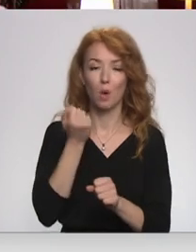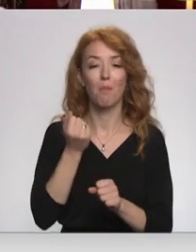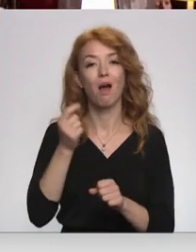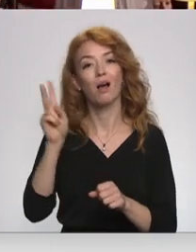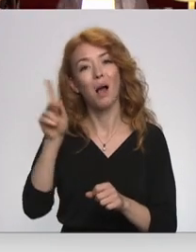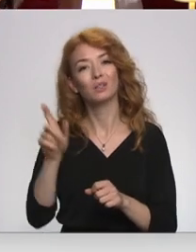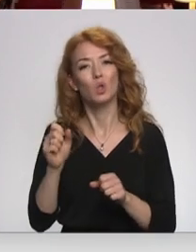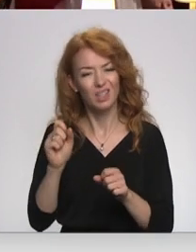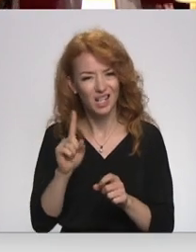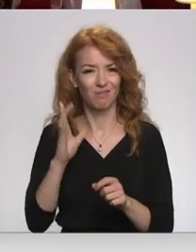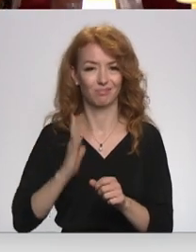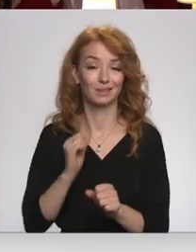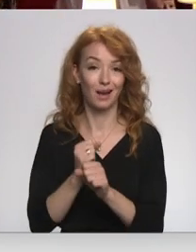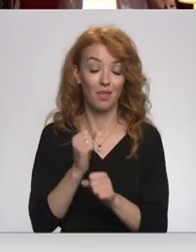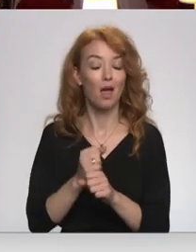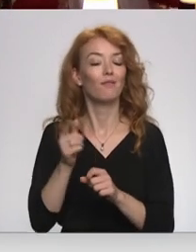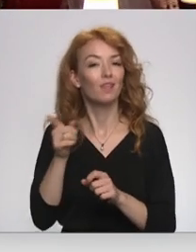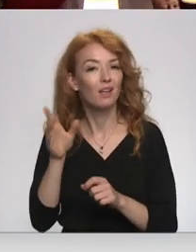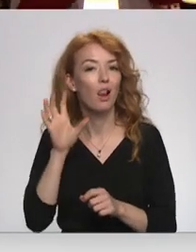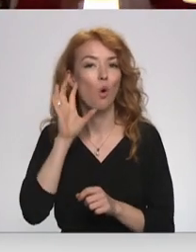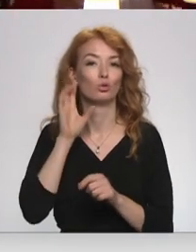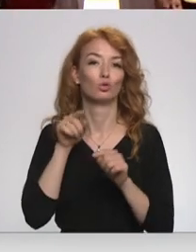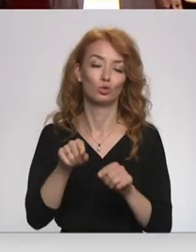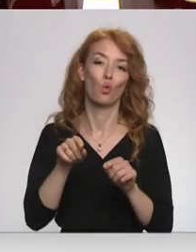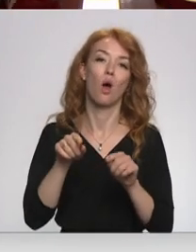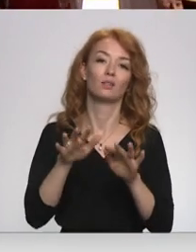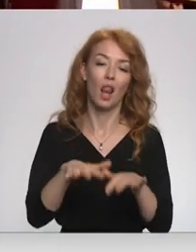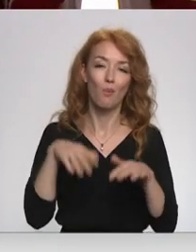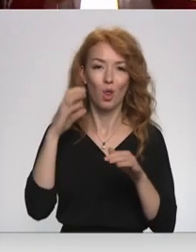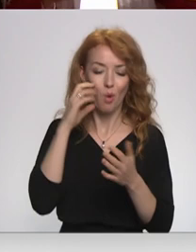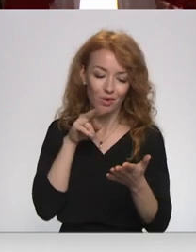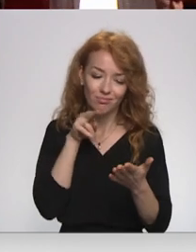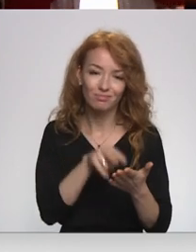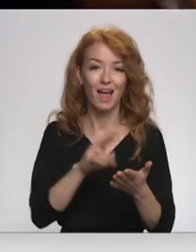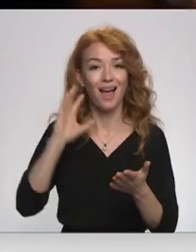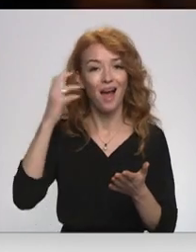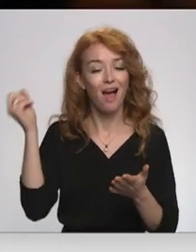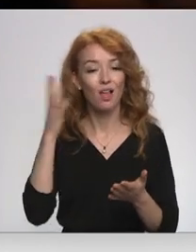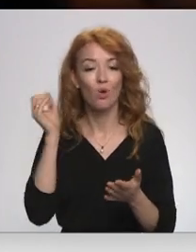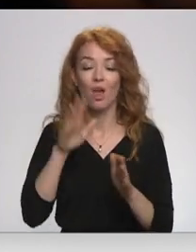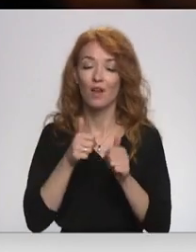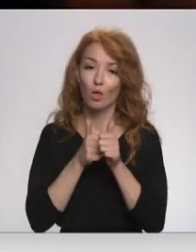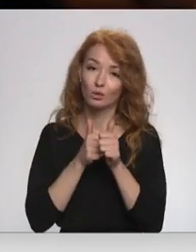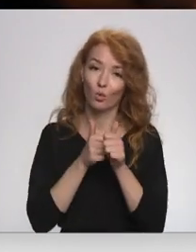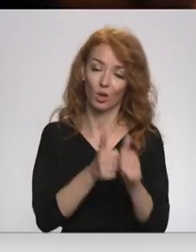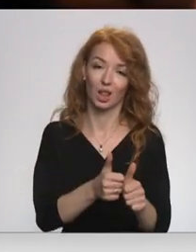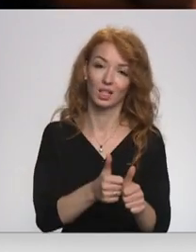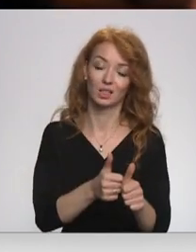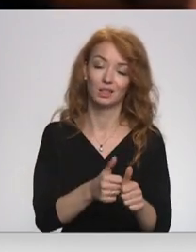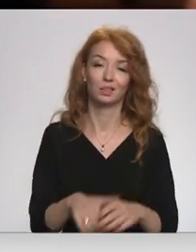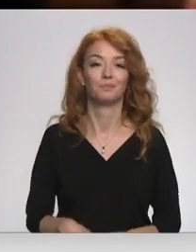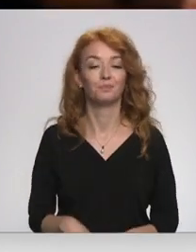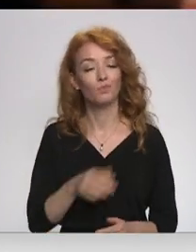gaitās vai strādā, klausījušies šo ceremoniju telefonā, radio, lai varētu sekot līdz un būt lietas kursā.